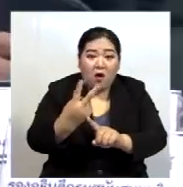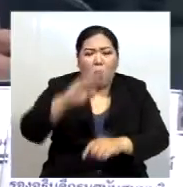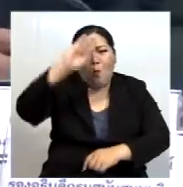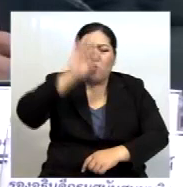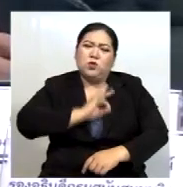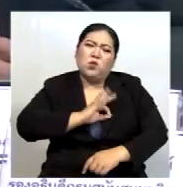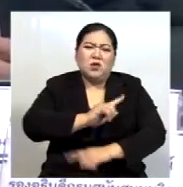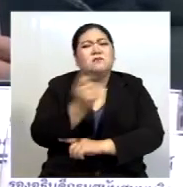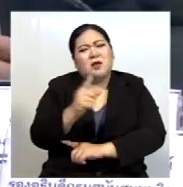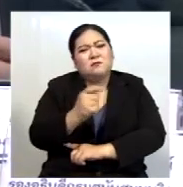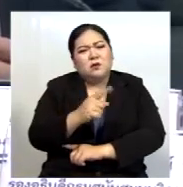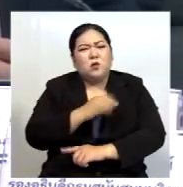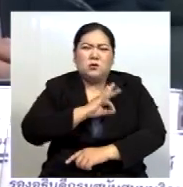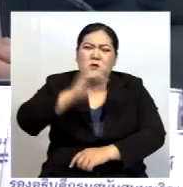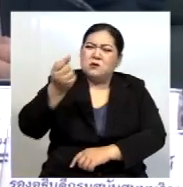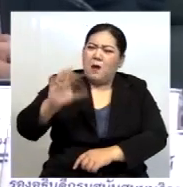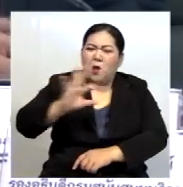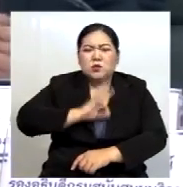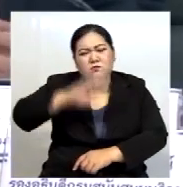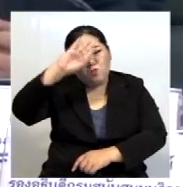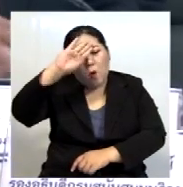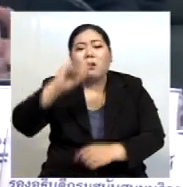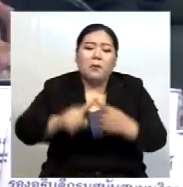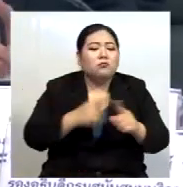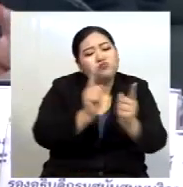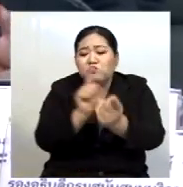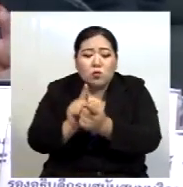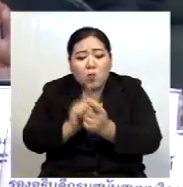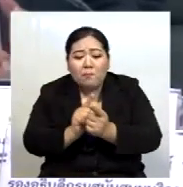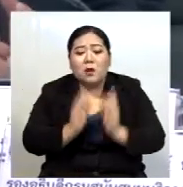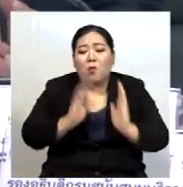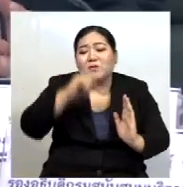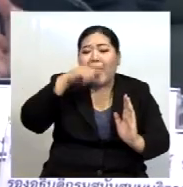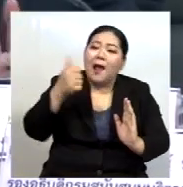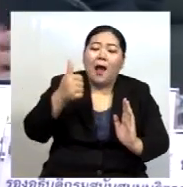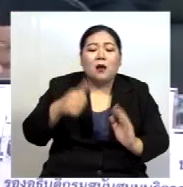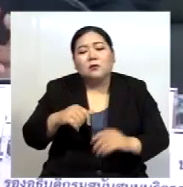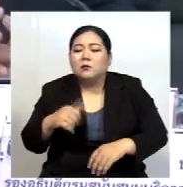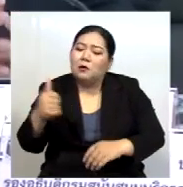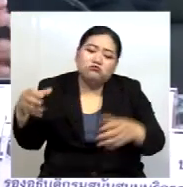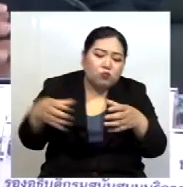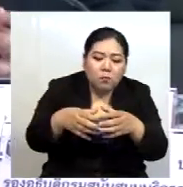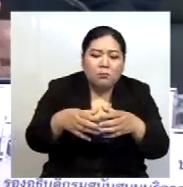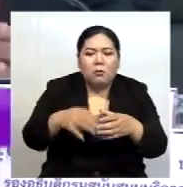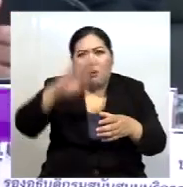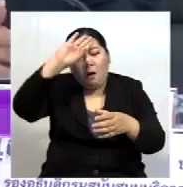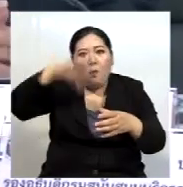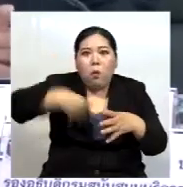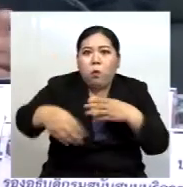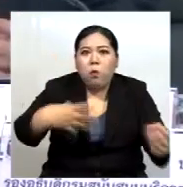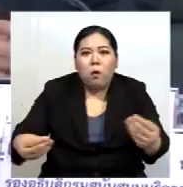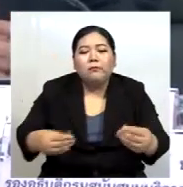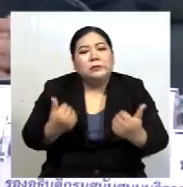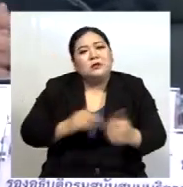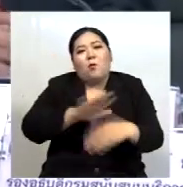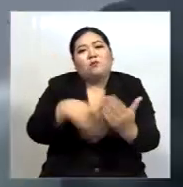บปะกับเพื่อนในกลุ่มนะครับทำให้เกิดการแพร่ระบาดมายังกลุ่มคนไทย11คนดังกล่าวนะครับลองไปฟังรายละเอียดจากท่านปลัดกระทรว